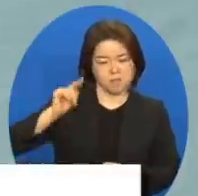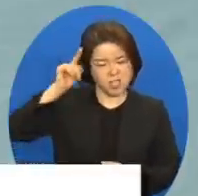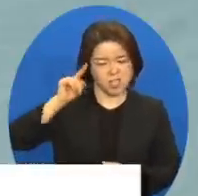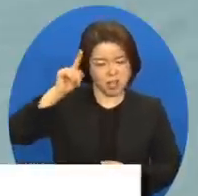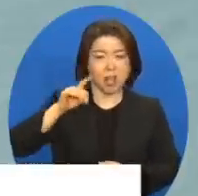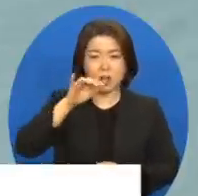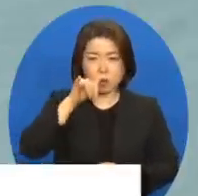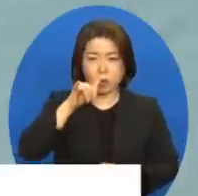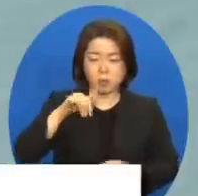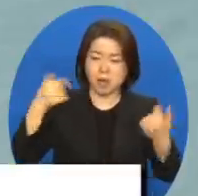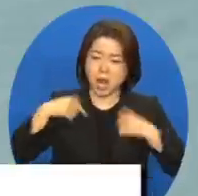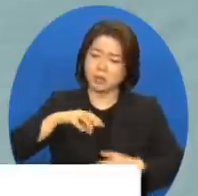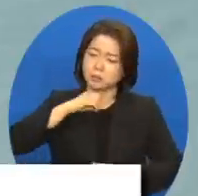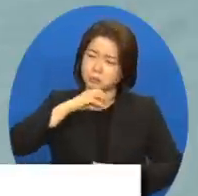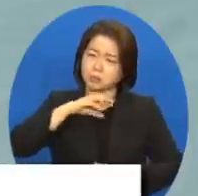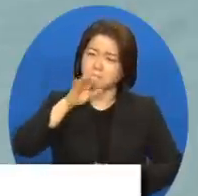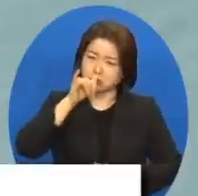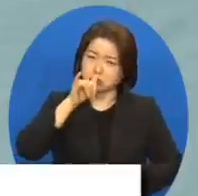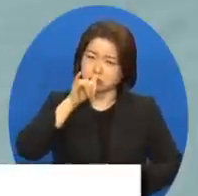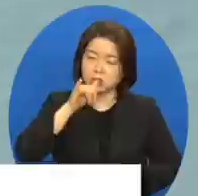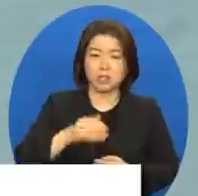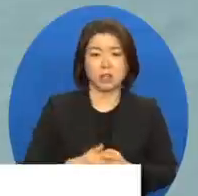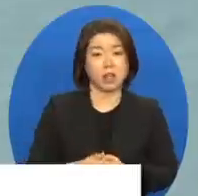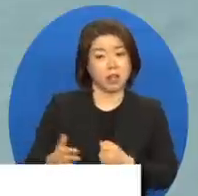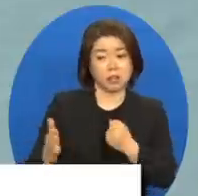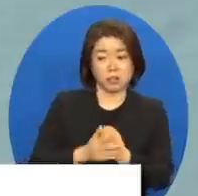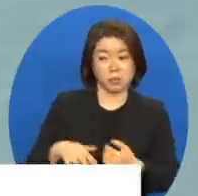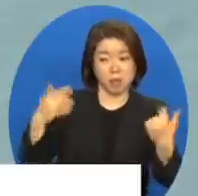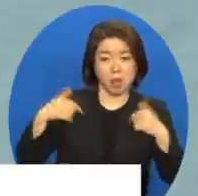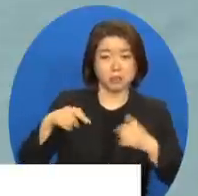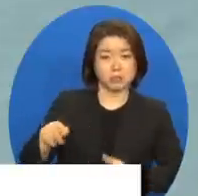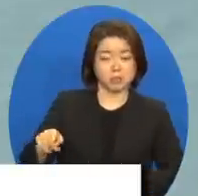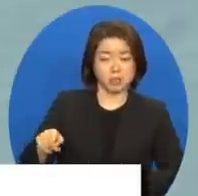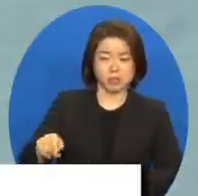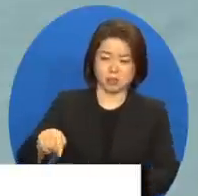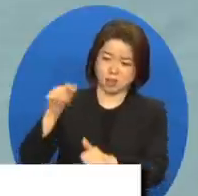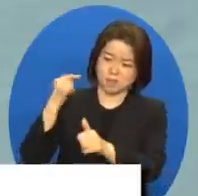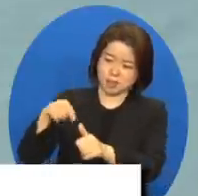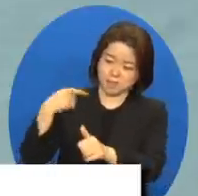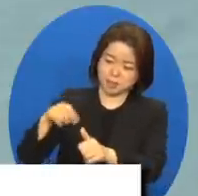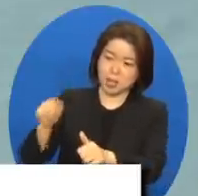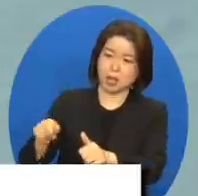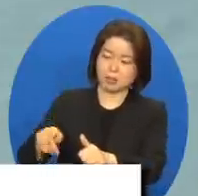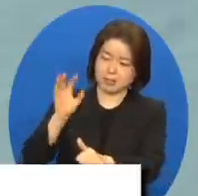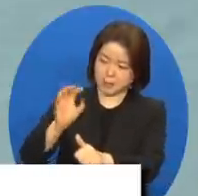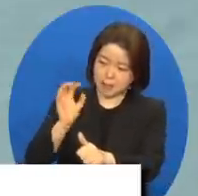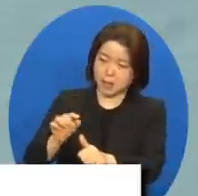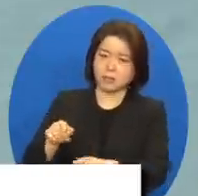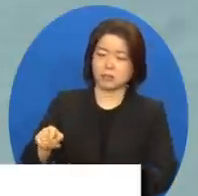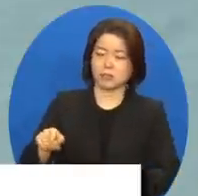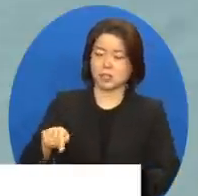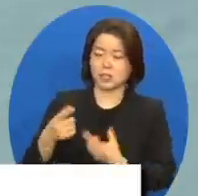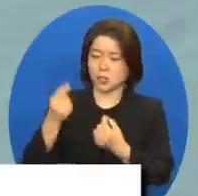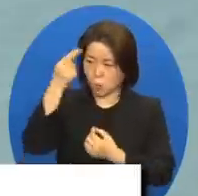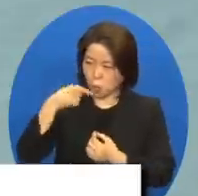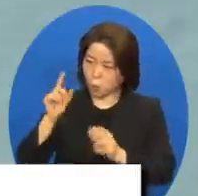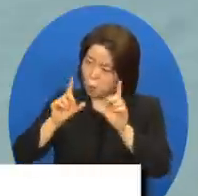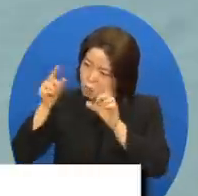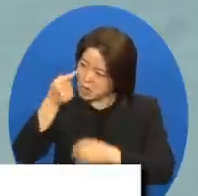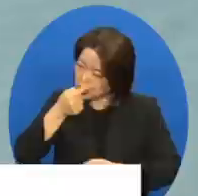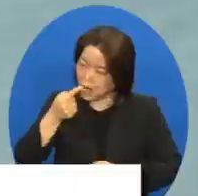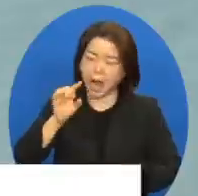짜증내고 늘 불평하고 그래서 늘 지적을 해줬대요. 너 그런 얼굴로 살면 안 돼.